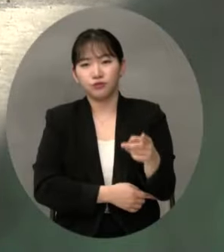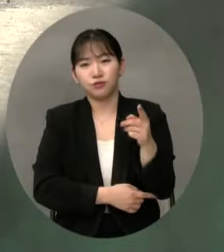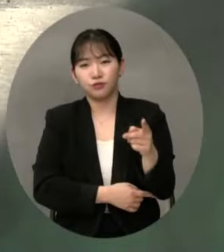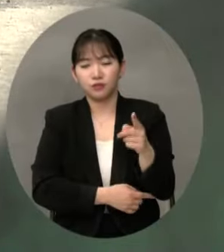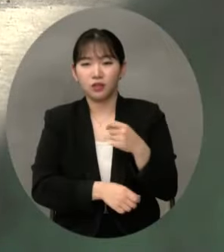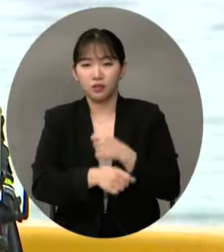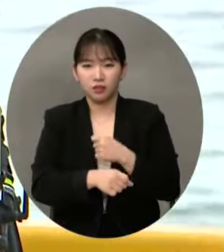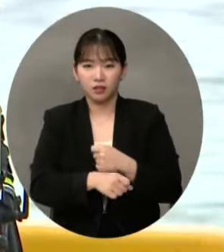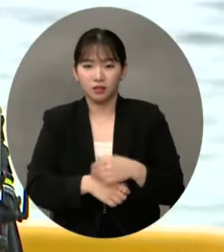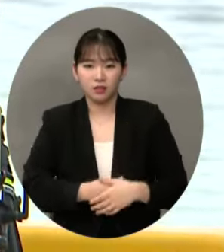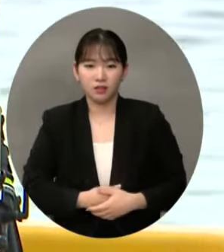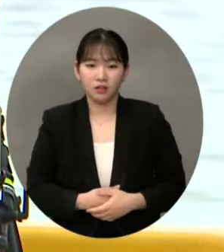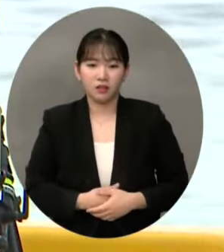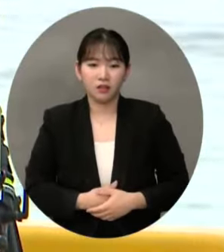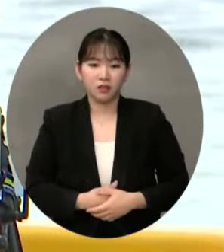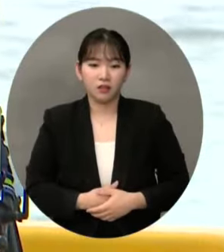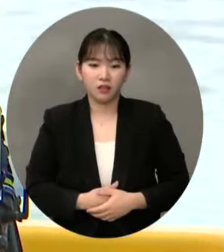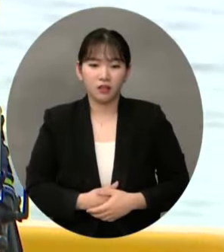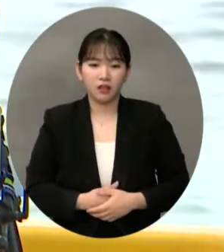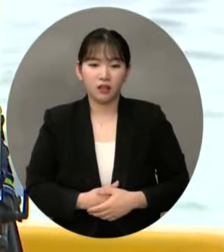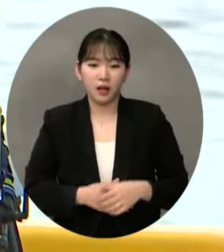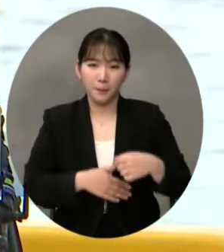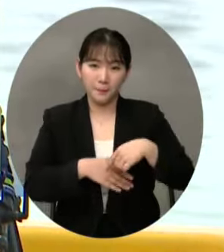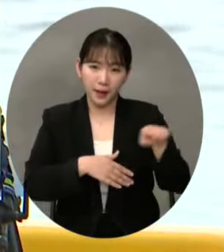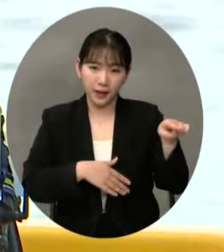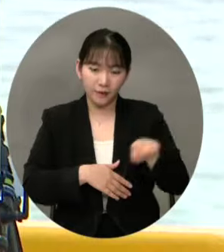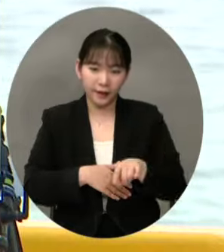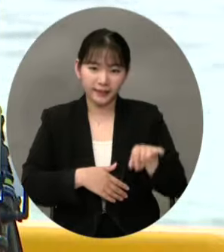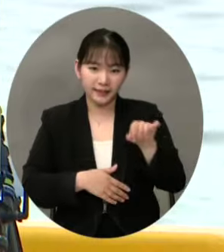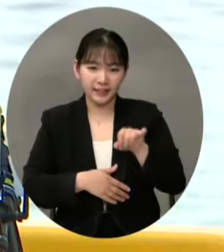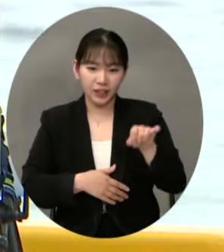즐깁니다. 나와가지고